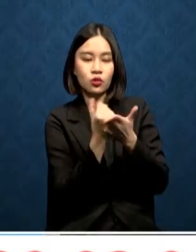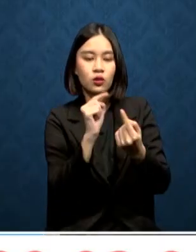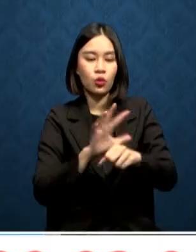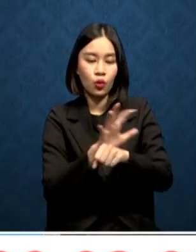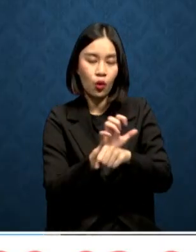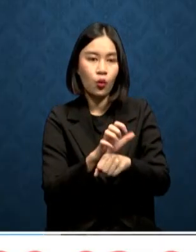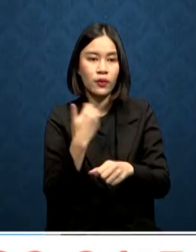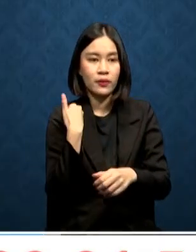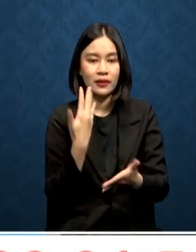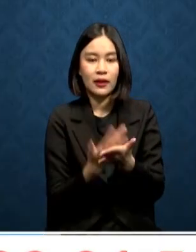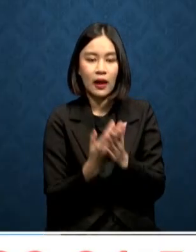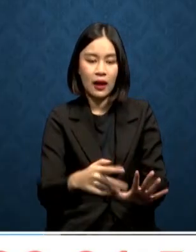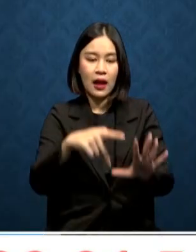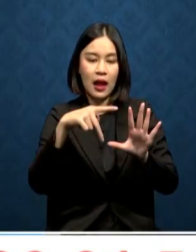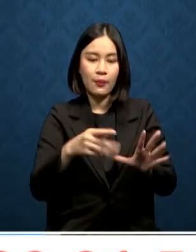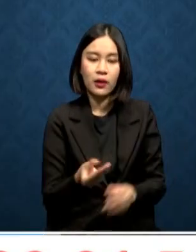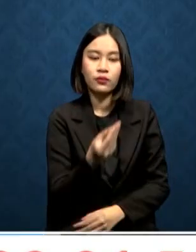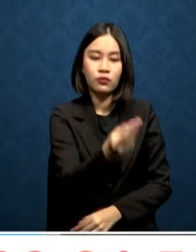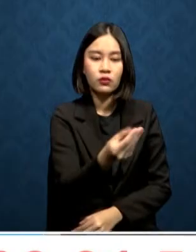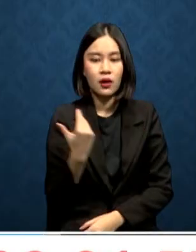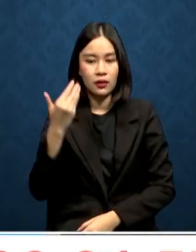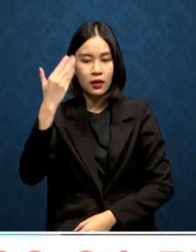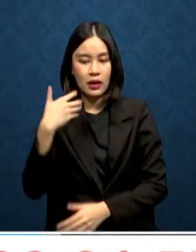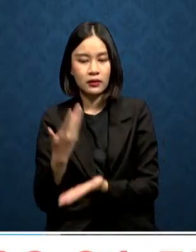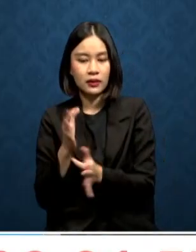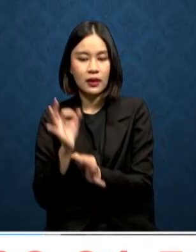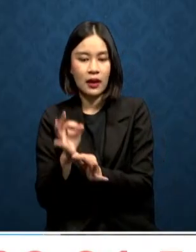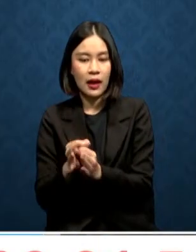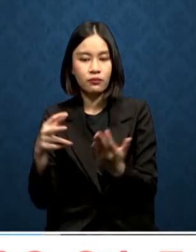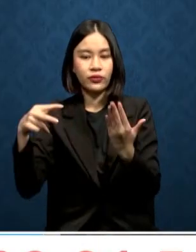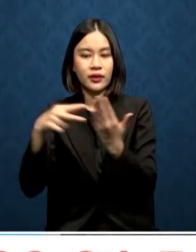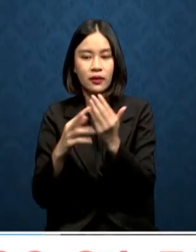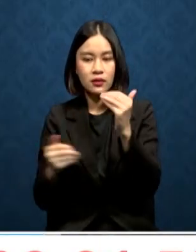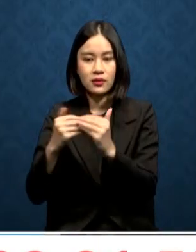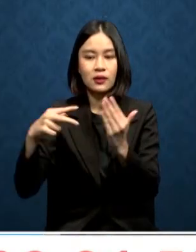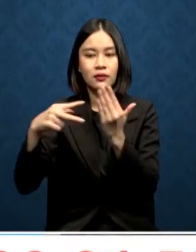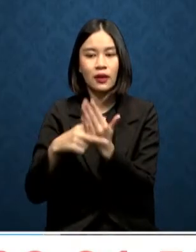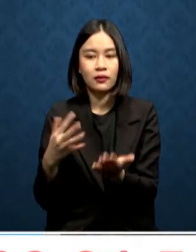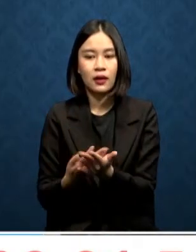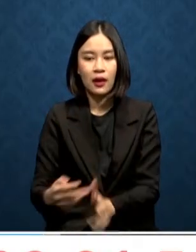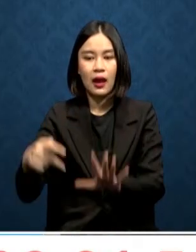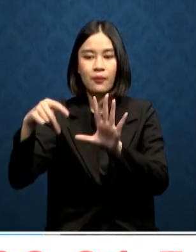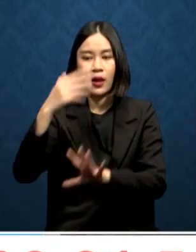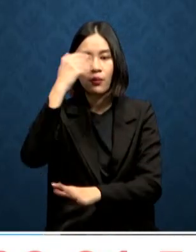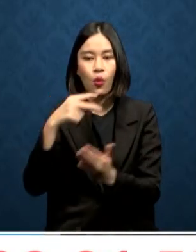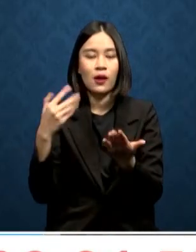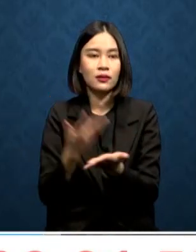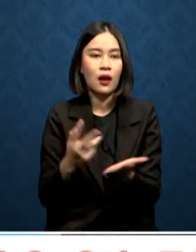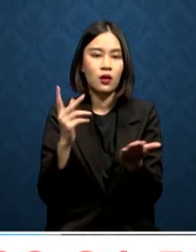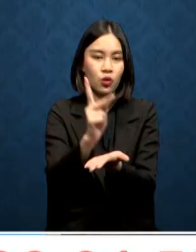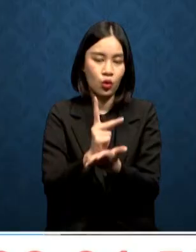เนี่ย 5,000 บาทแต่ครั้งนั้นก็โดนธนาคารตัดสิทธิ์ทั้ง 5,000 บาทเหมือนกันนะครับเพื่อไปตัดหนี้เงินกู้